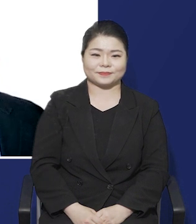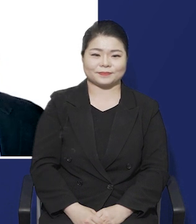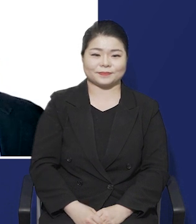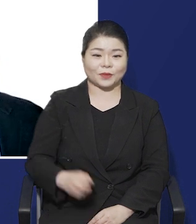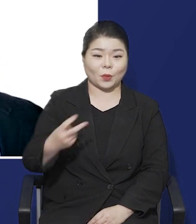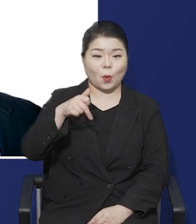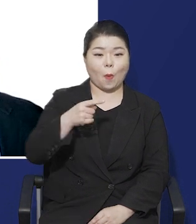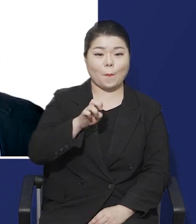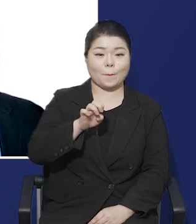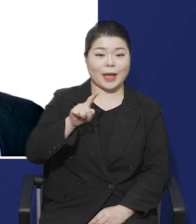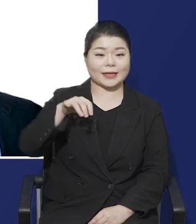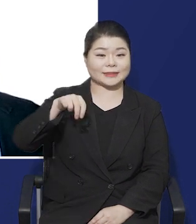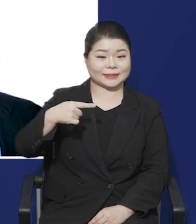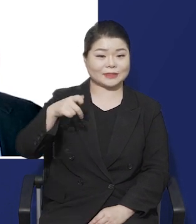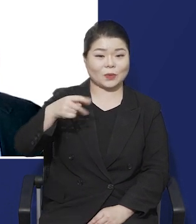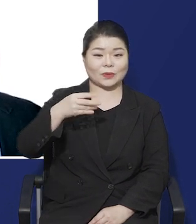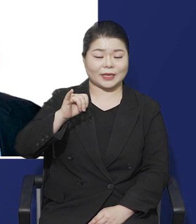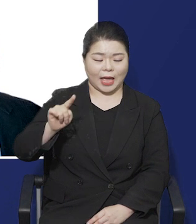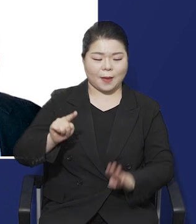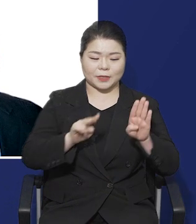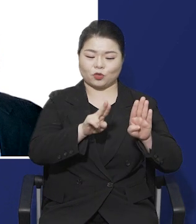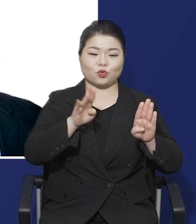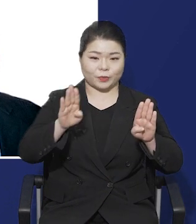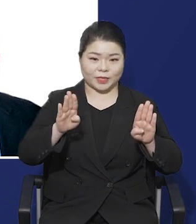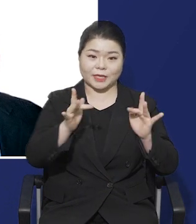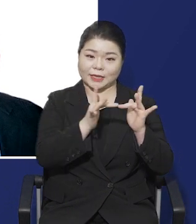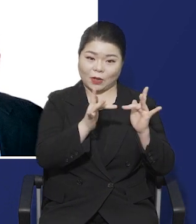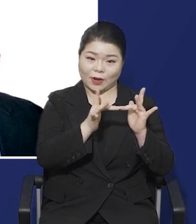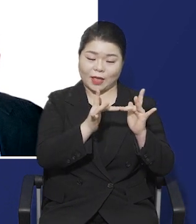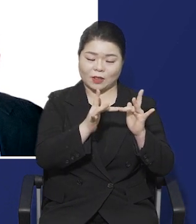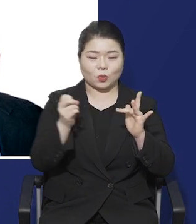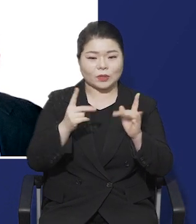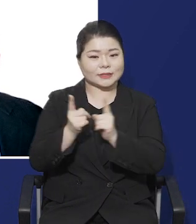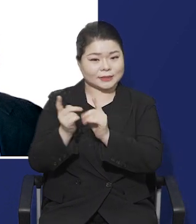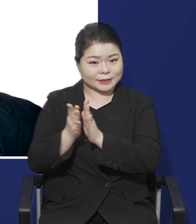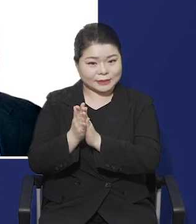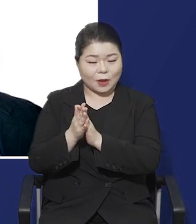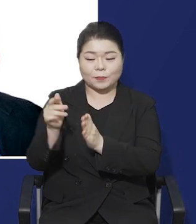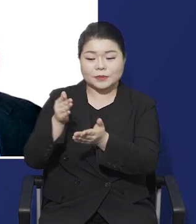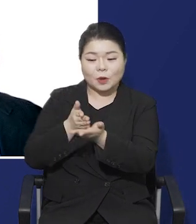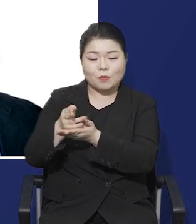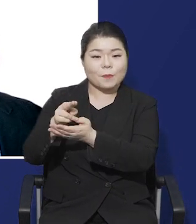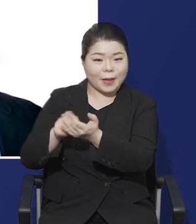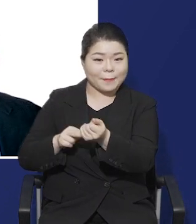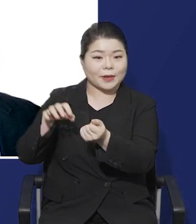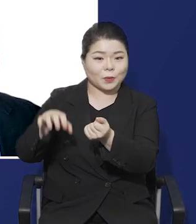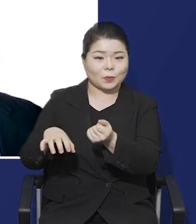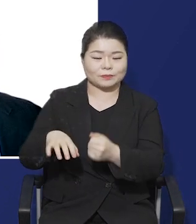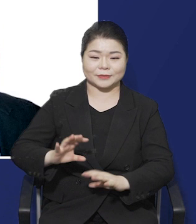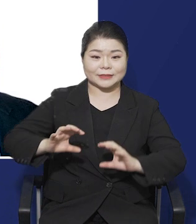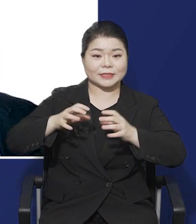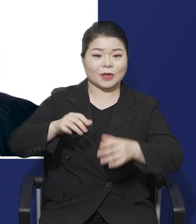또한 컴파스 코리아는 B2B 온라인, 오프라인 해외 수출 마케팅 전문 플랫폼입니다. 전